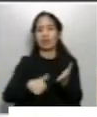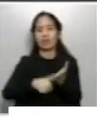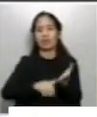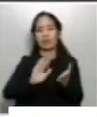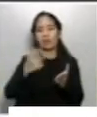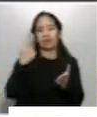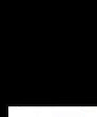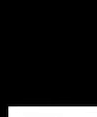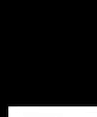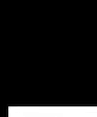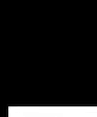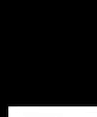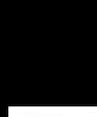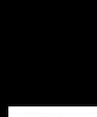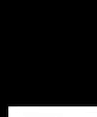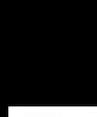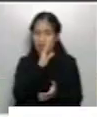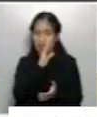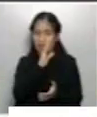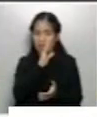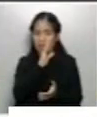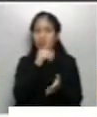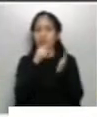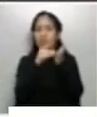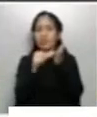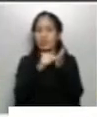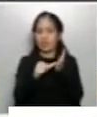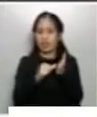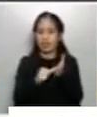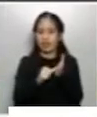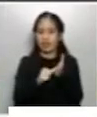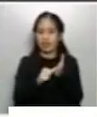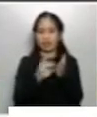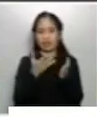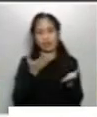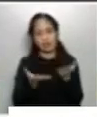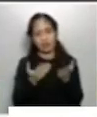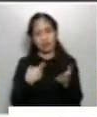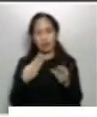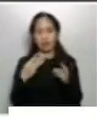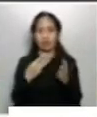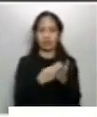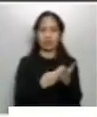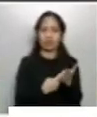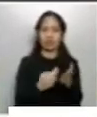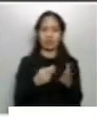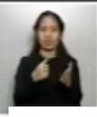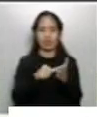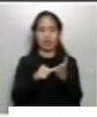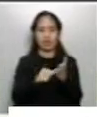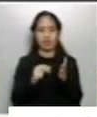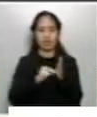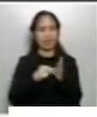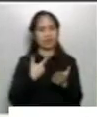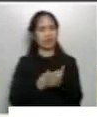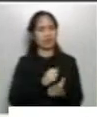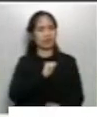ะกี่25ยุบกรรมธิการหรือวิธีการแก้ไขไม่ต้องเสียตังค์ได้ไ